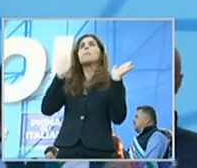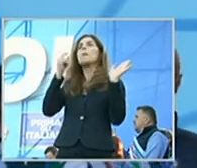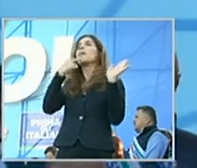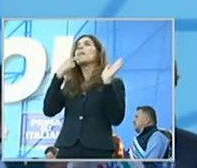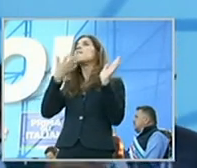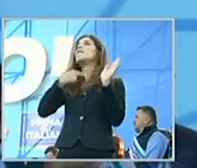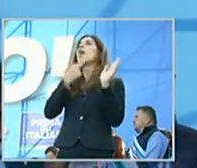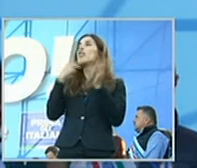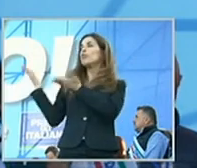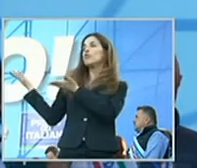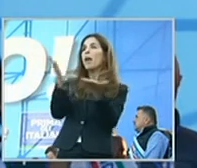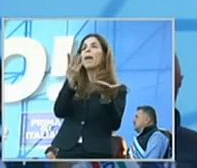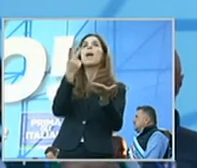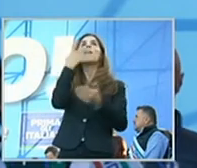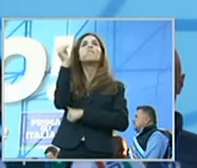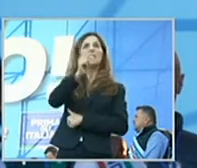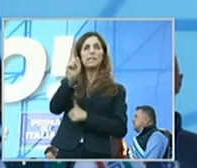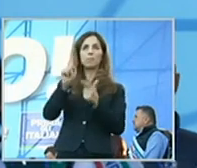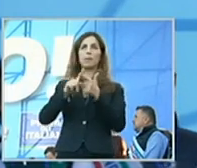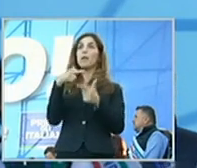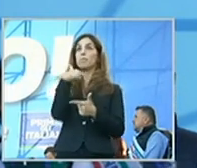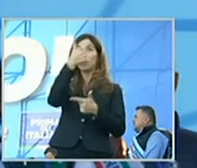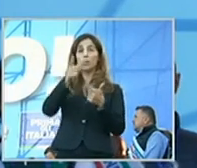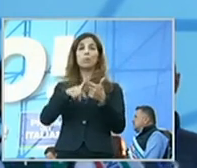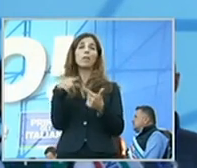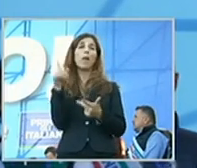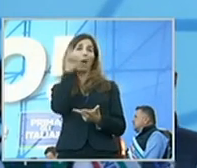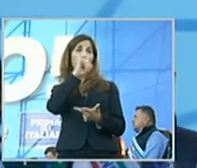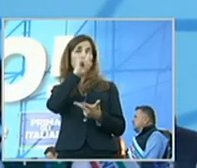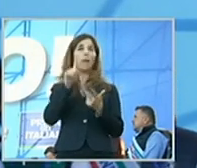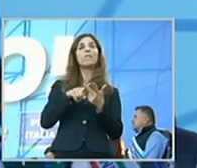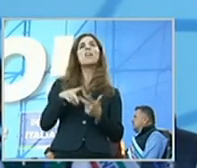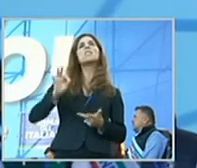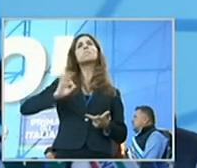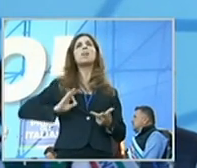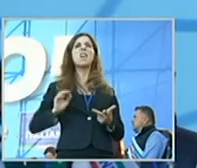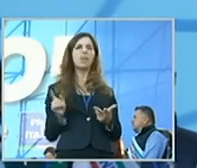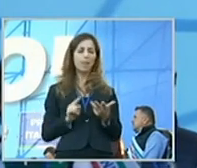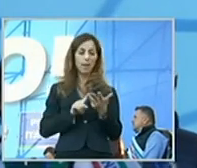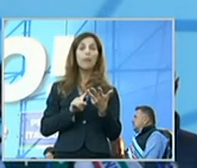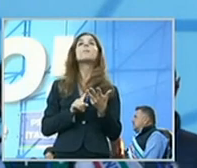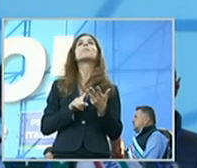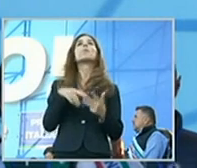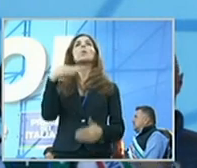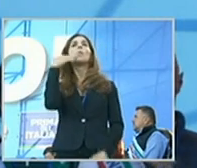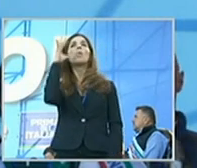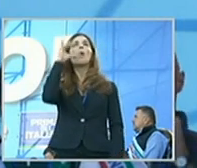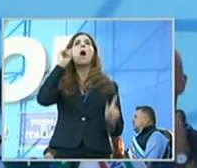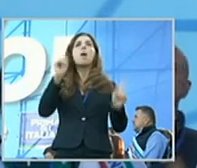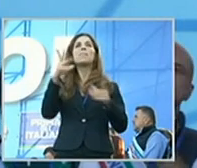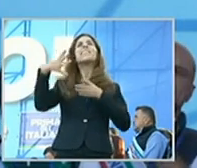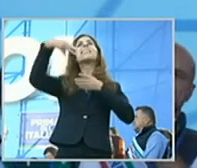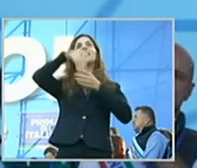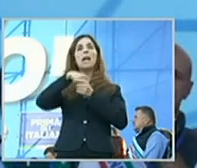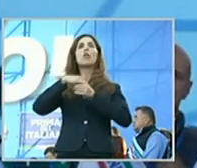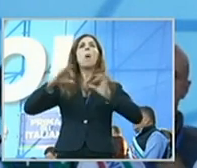invisibili, i brutti, i cattivi, gli sbirri, donne e uomini della polizia